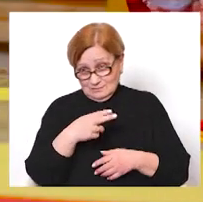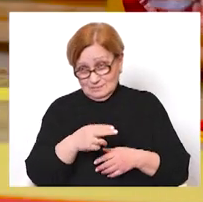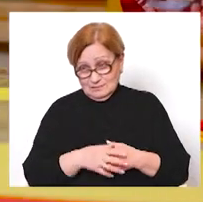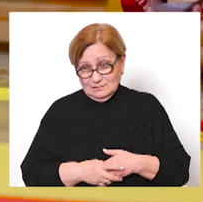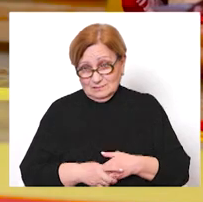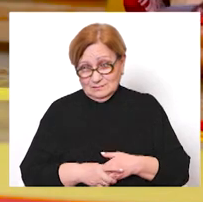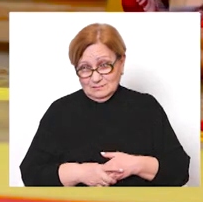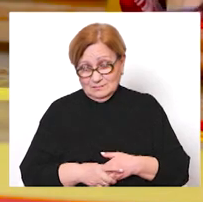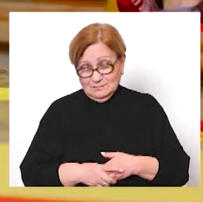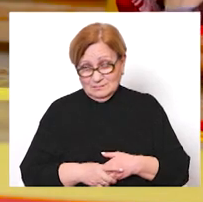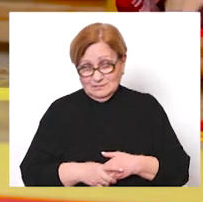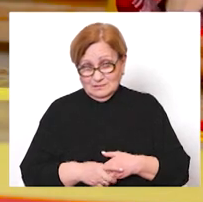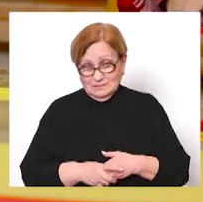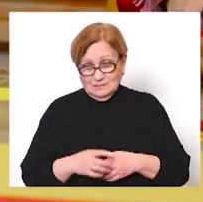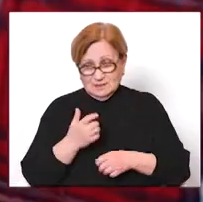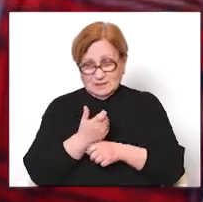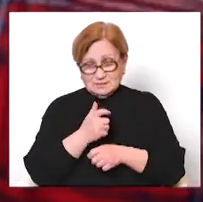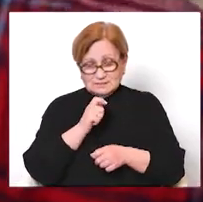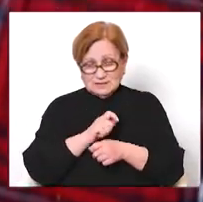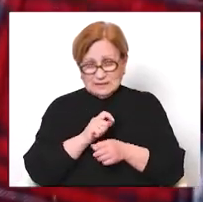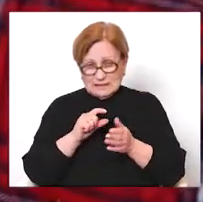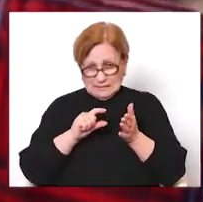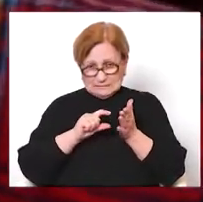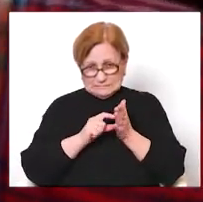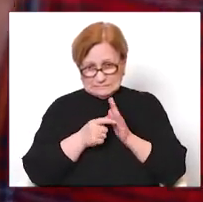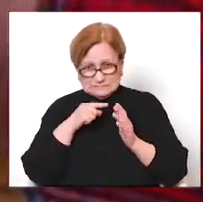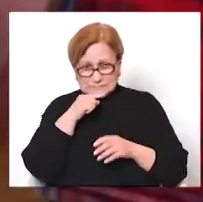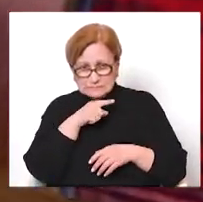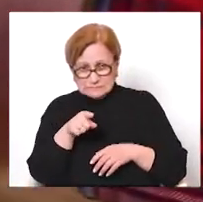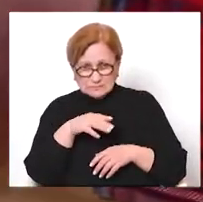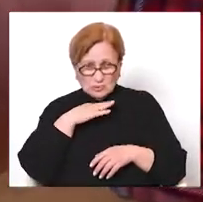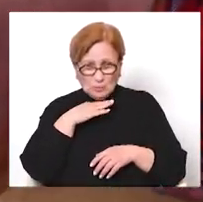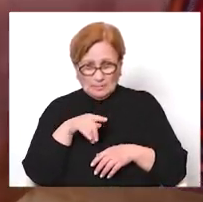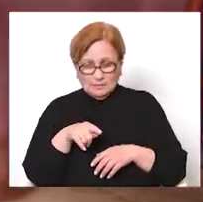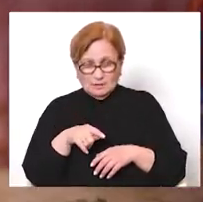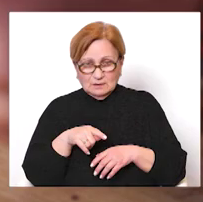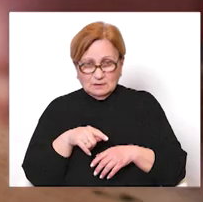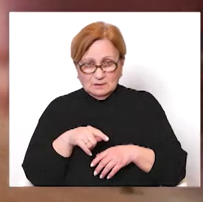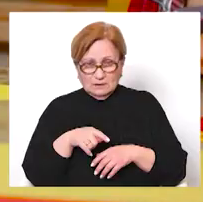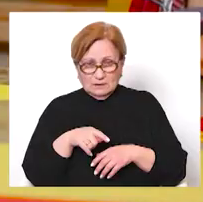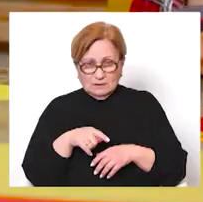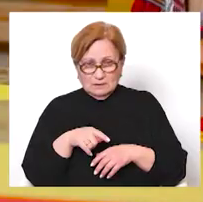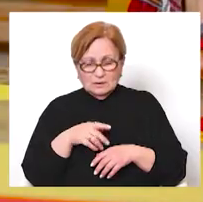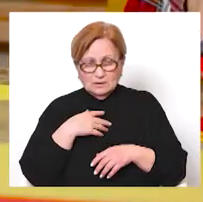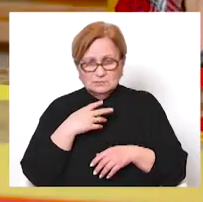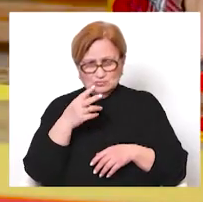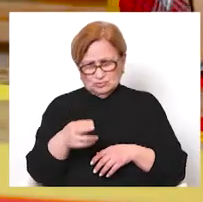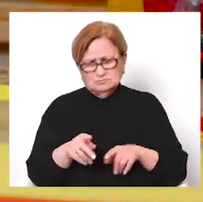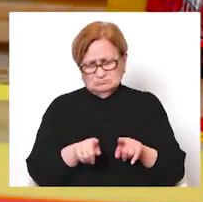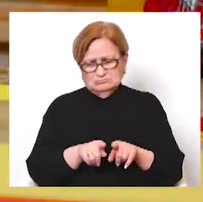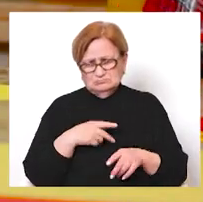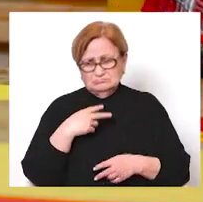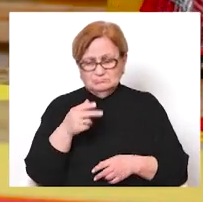ცოტა ძველი. ძალიან პატარებად ხო არ ჭრიება შეხედე? არა, მოგკარგე. ჩემნაირად არის.